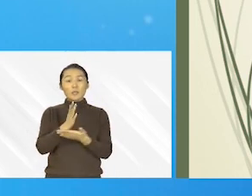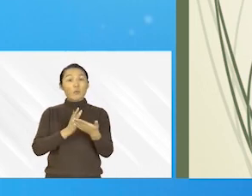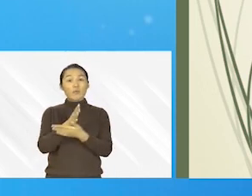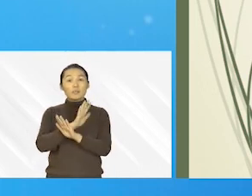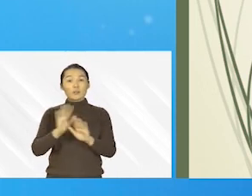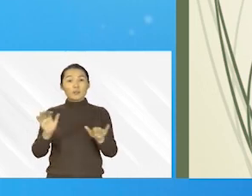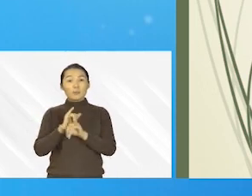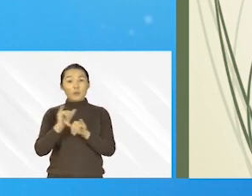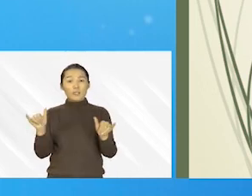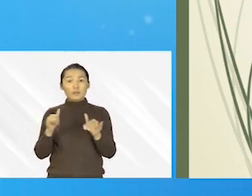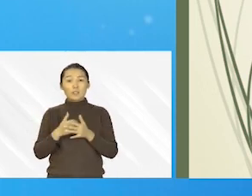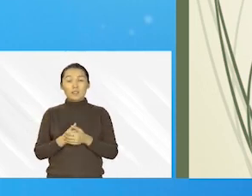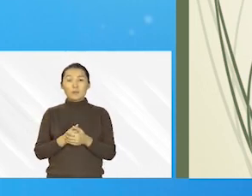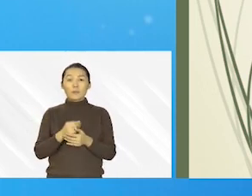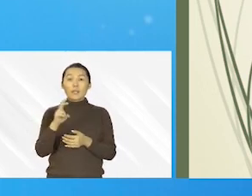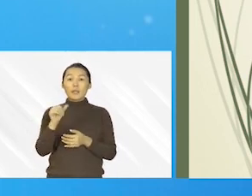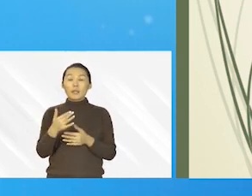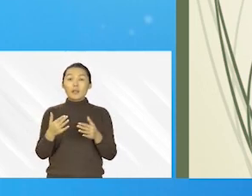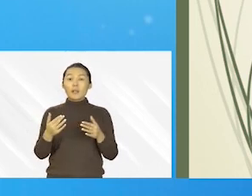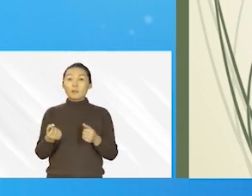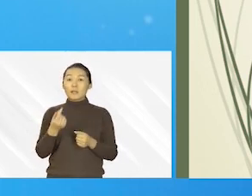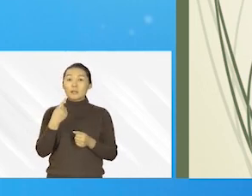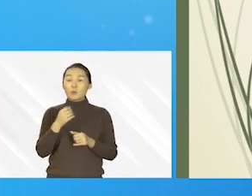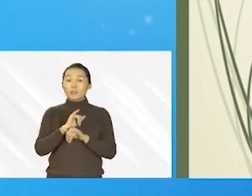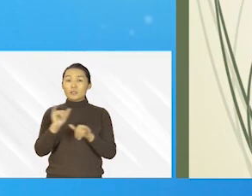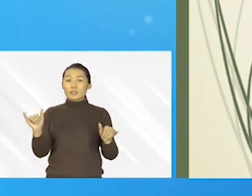непрямого развития, как происходит